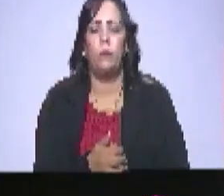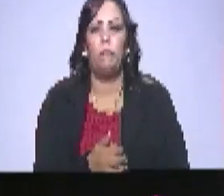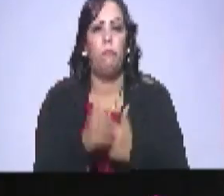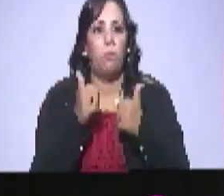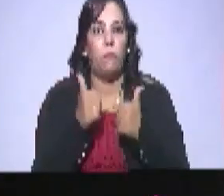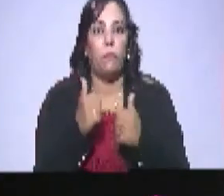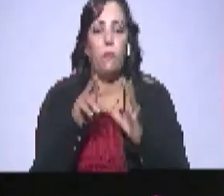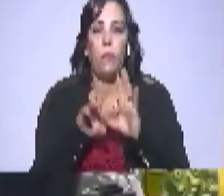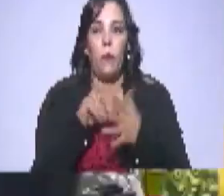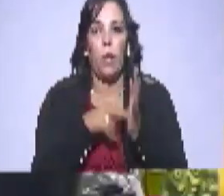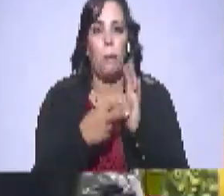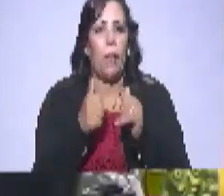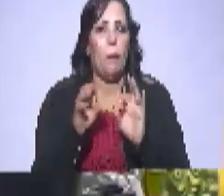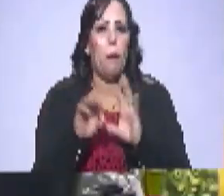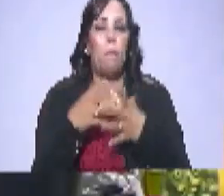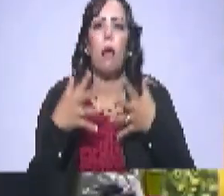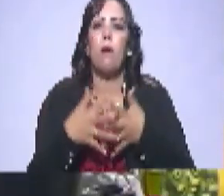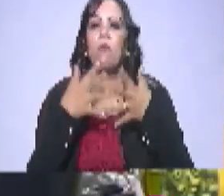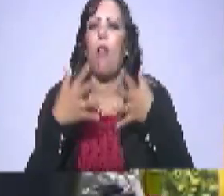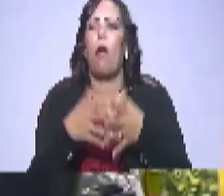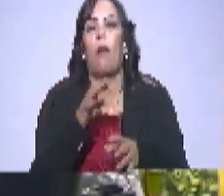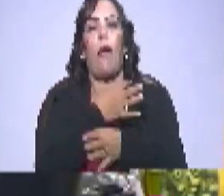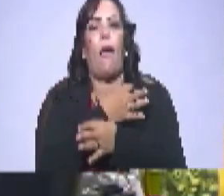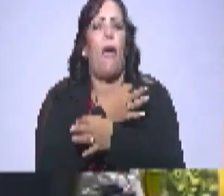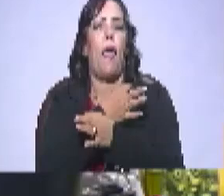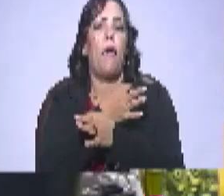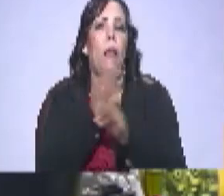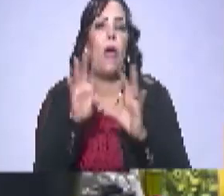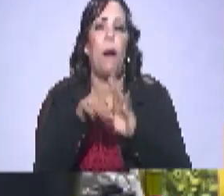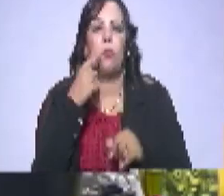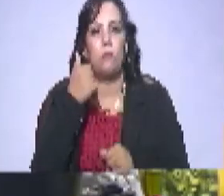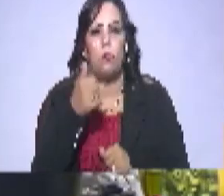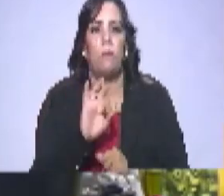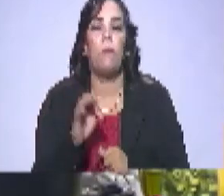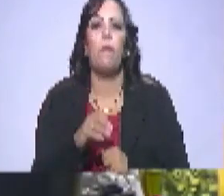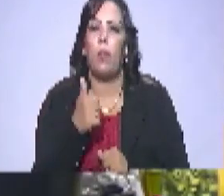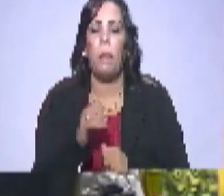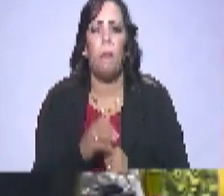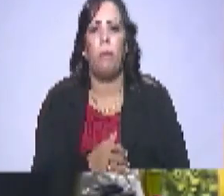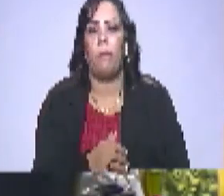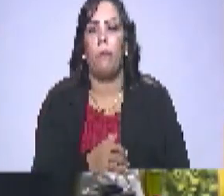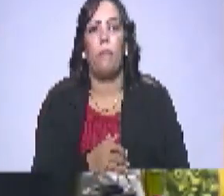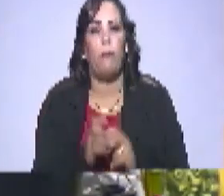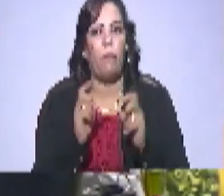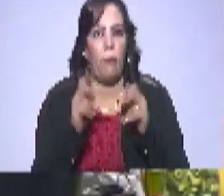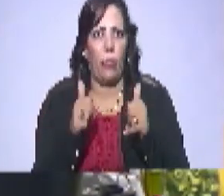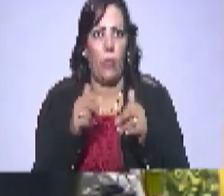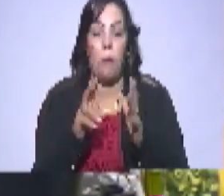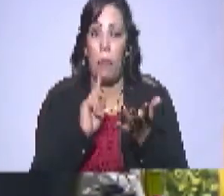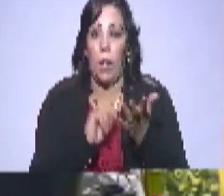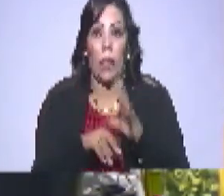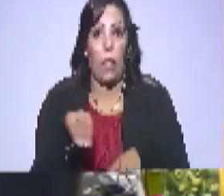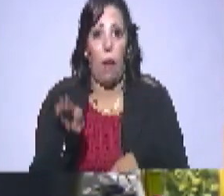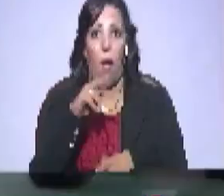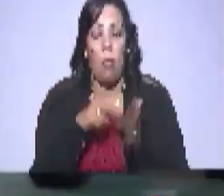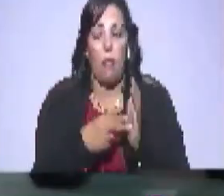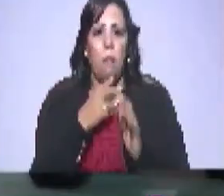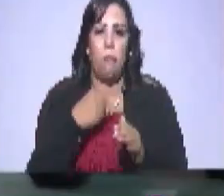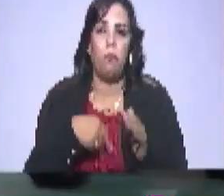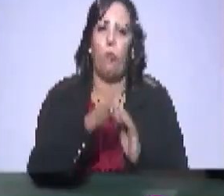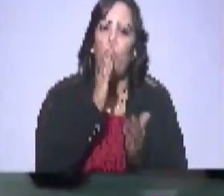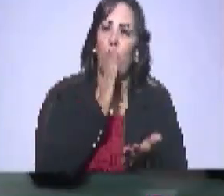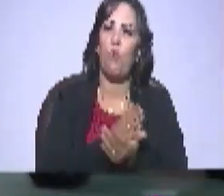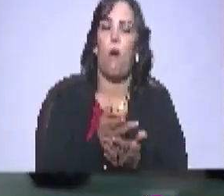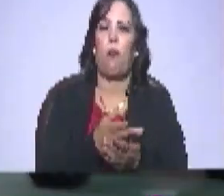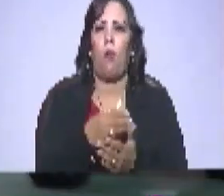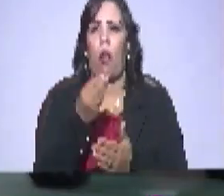كويس، عشان نبقى عملنا حلقه بالسلطه بتاعتها بكل الحاجات الحلوه بتاعتها. حلوه قوي. كويس. شوف احنا لو مثلا خارجين او في